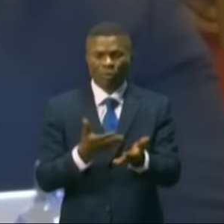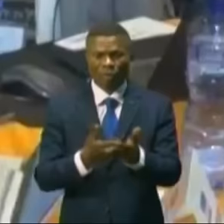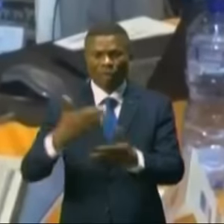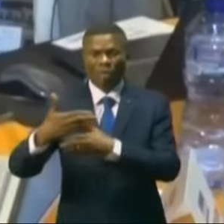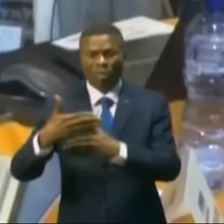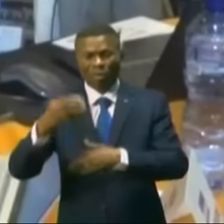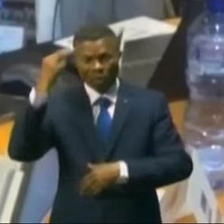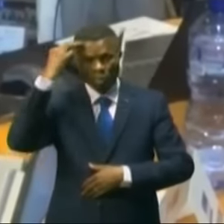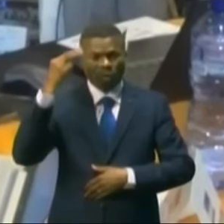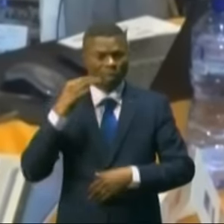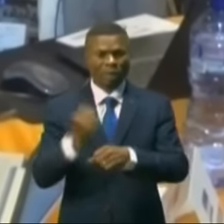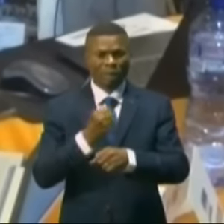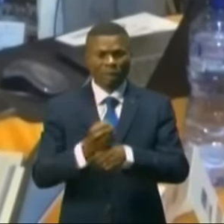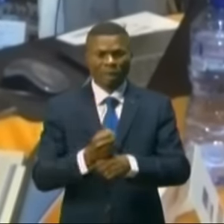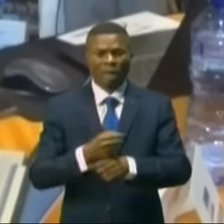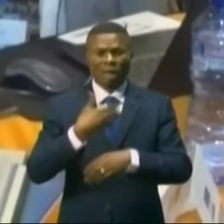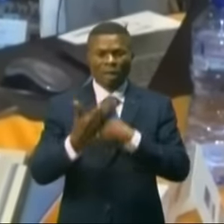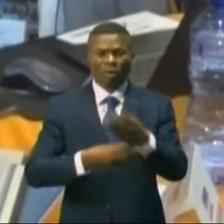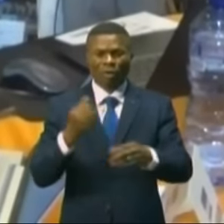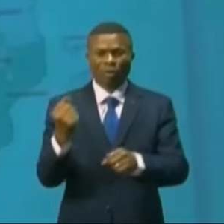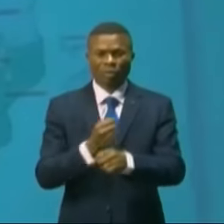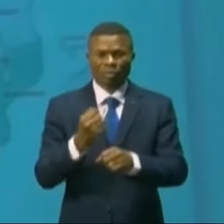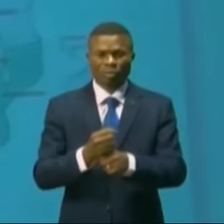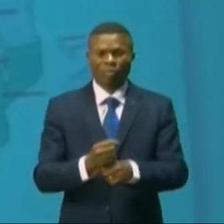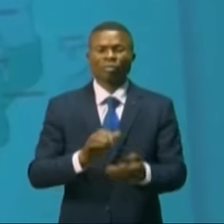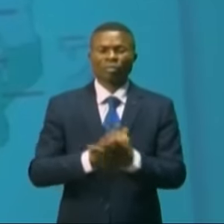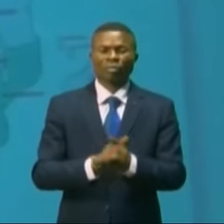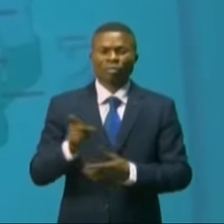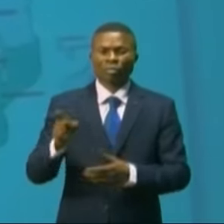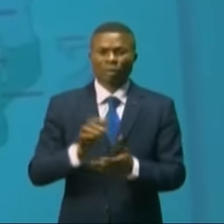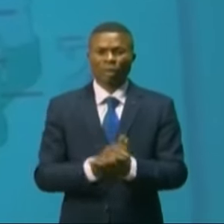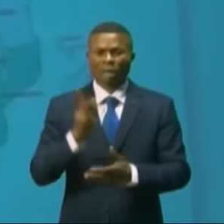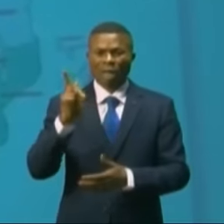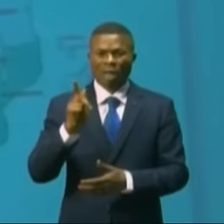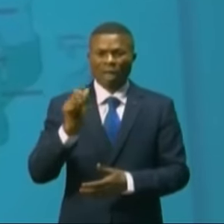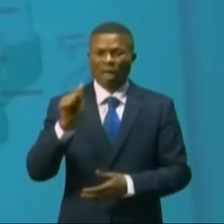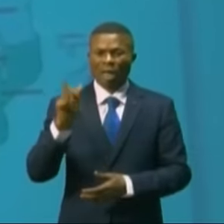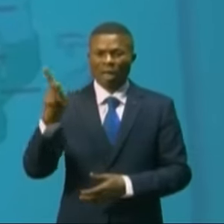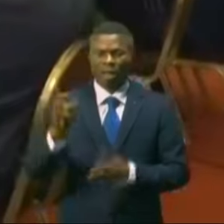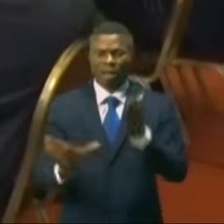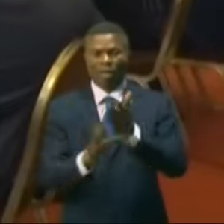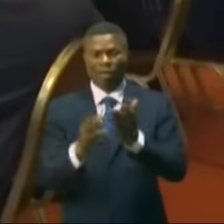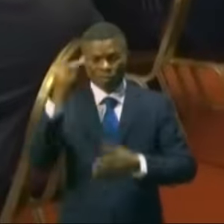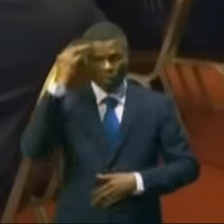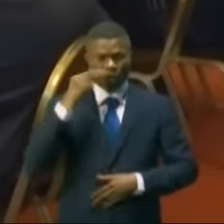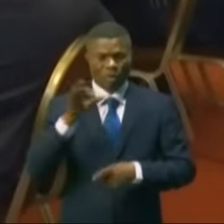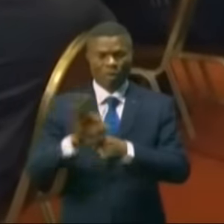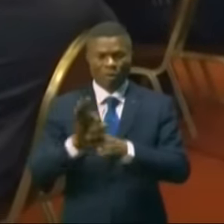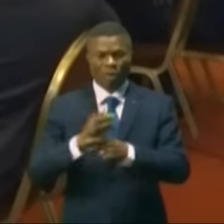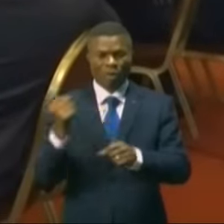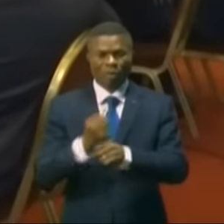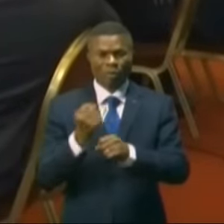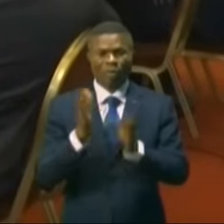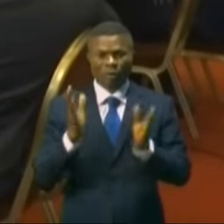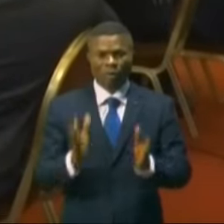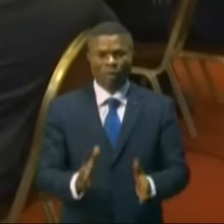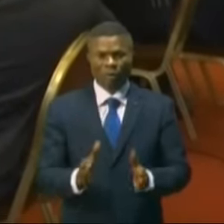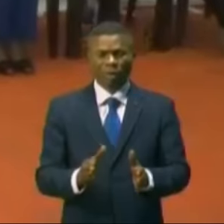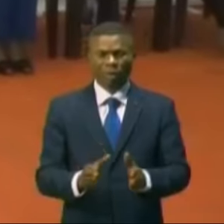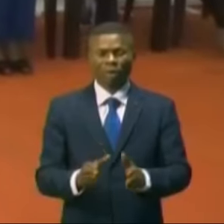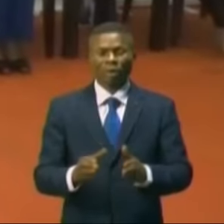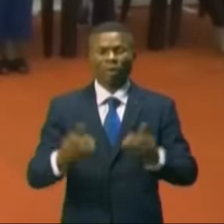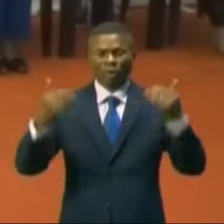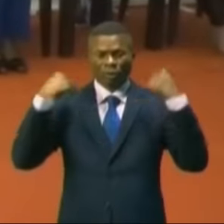du ministre du Travail et Emploi, Ephraim Akwakwa, la vice-ministre kenyane de la formation professionnelle et de la chef